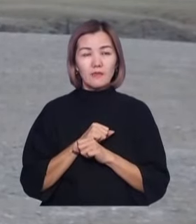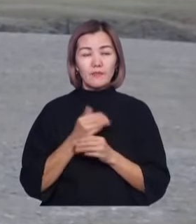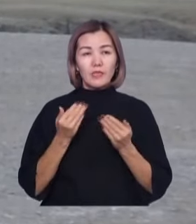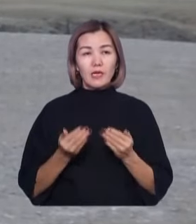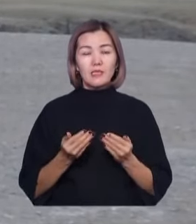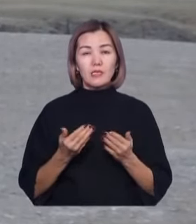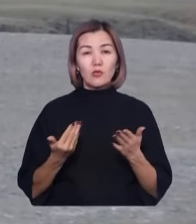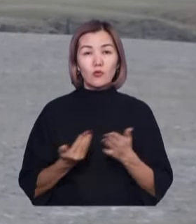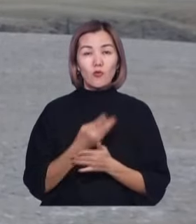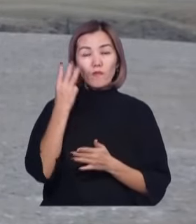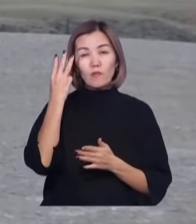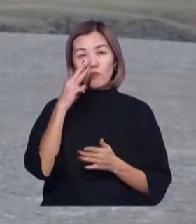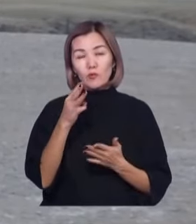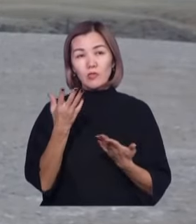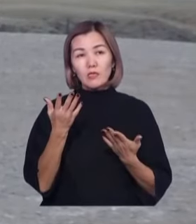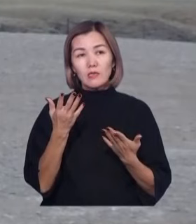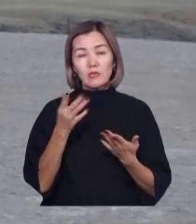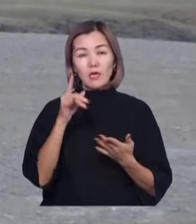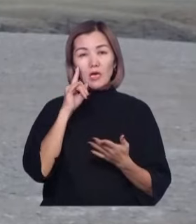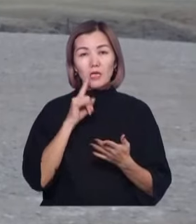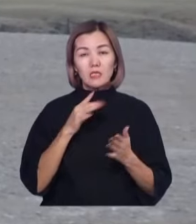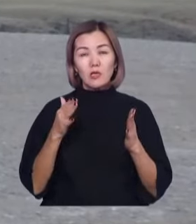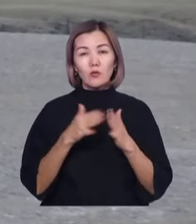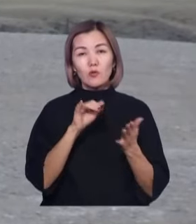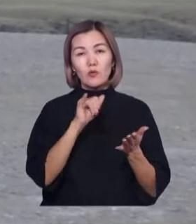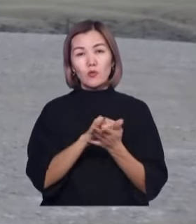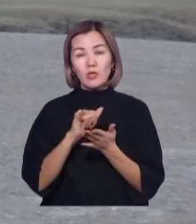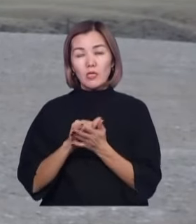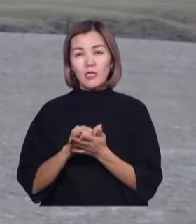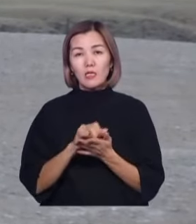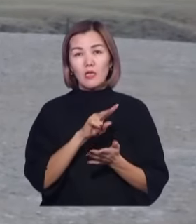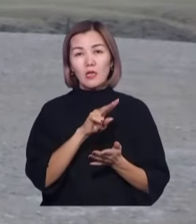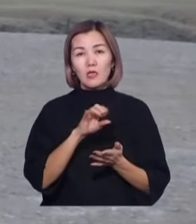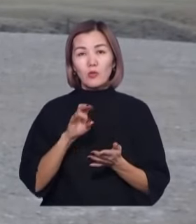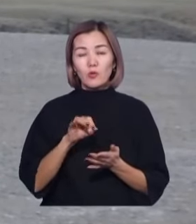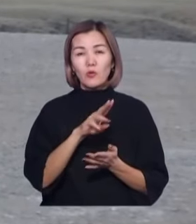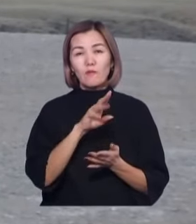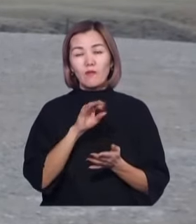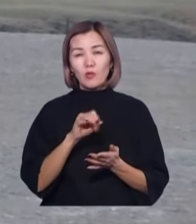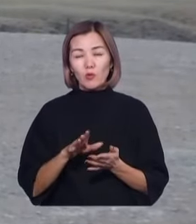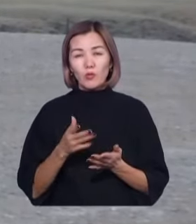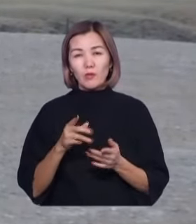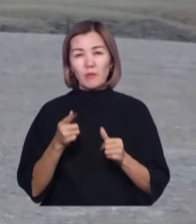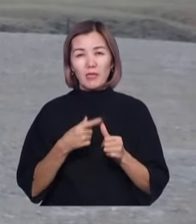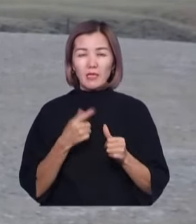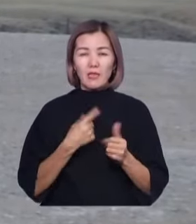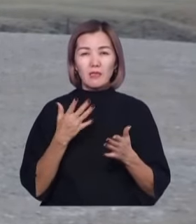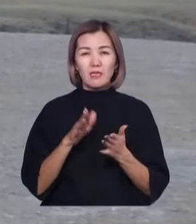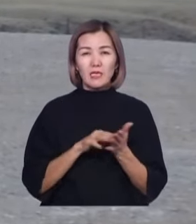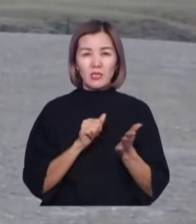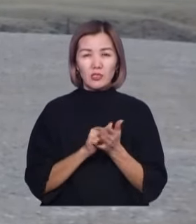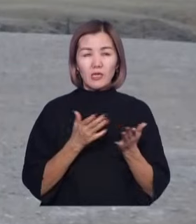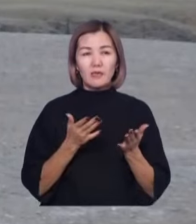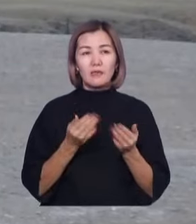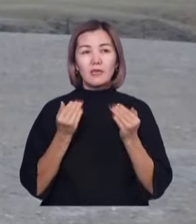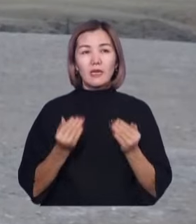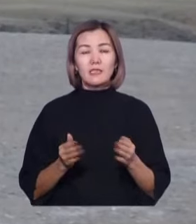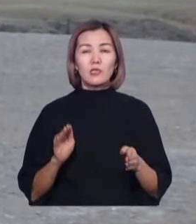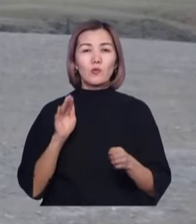қазіргі заманға сай қазақ үйлер тігіледі. Қазір ойвитон деп айтады ғой, сип панельден салынады. Одан кейін қосымша қазір